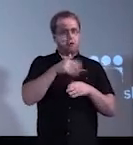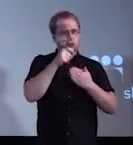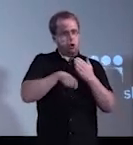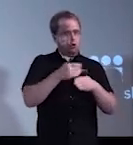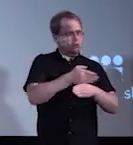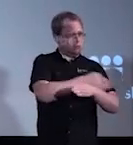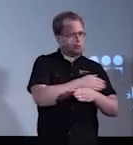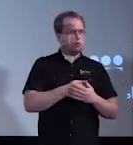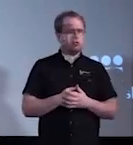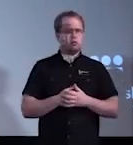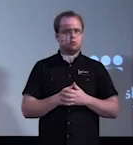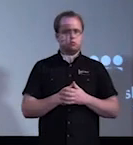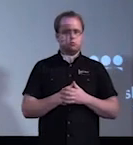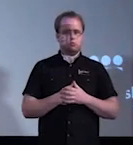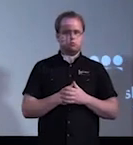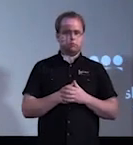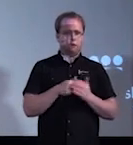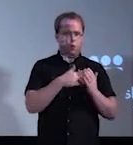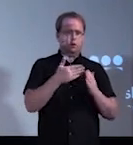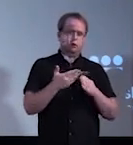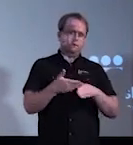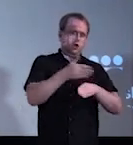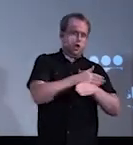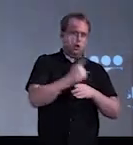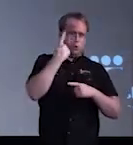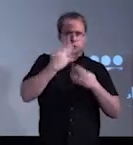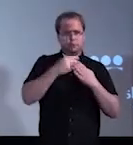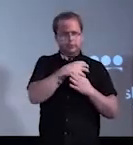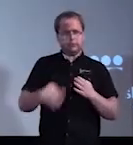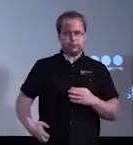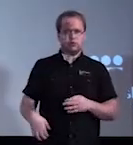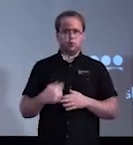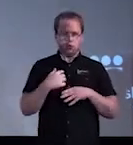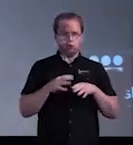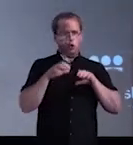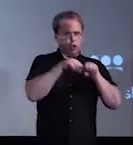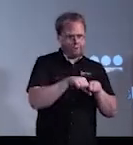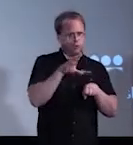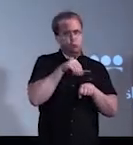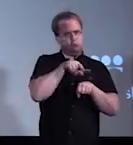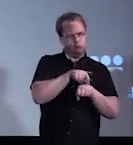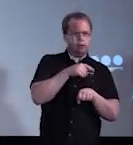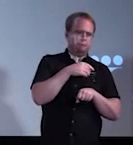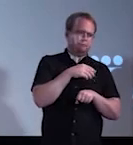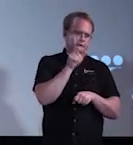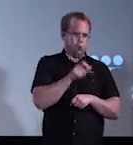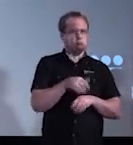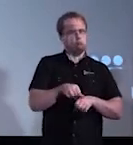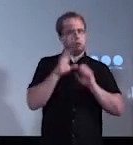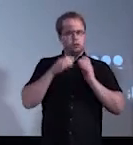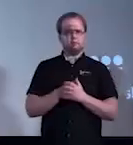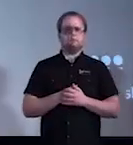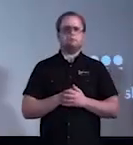tidigare kulturministern, och ta vid där hon slutade. Så det är i alla fall en ingång